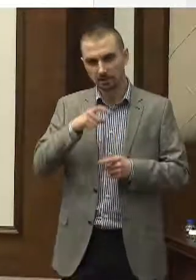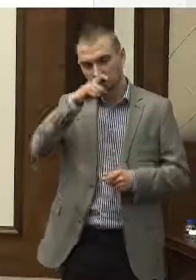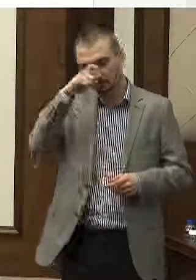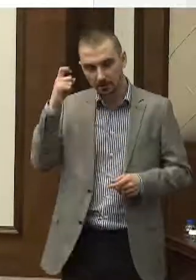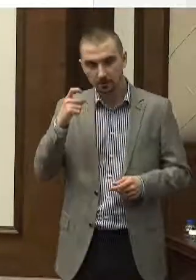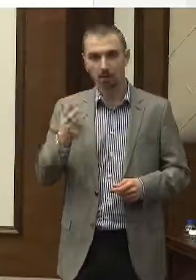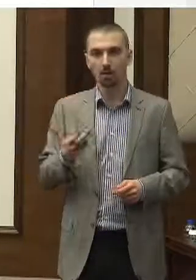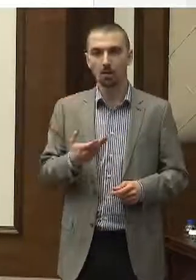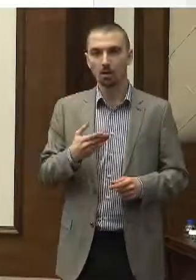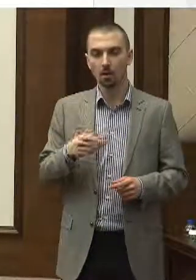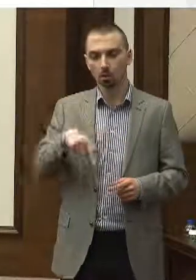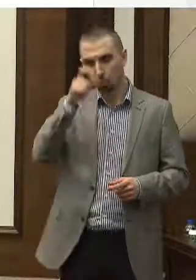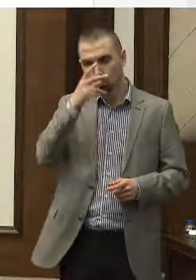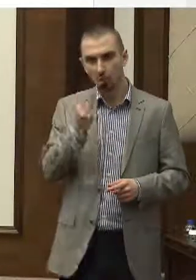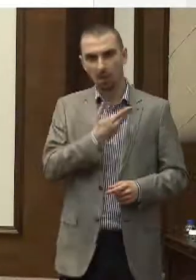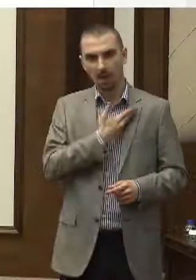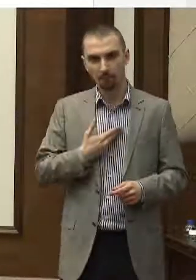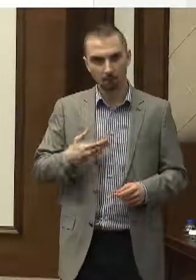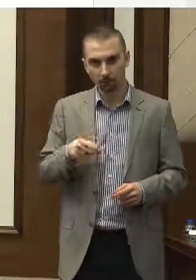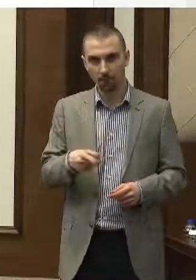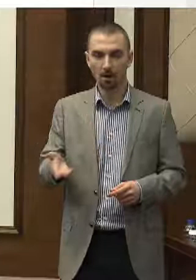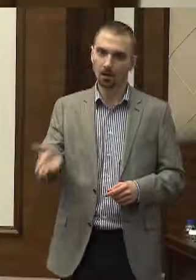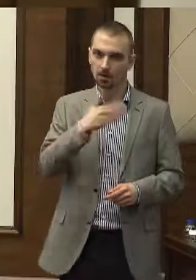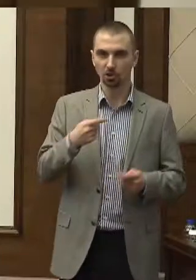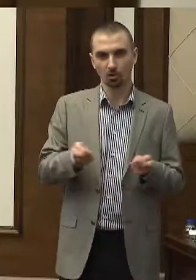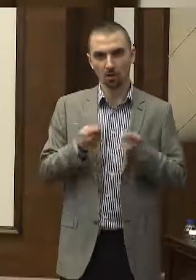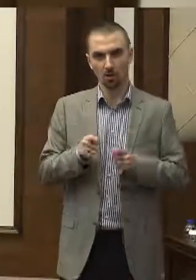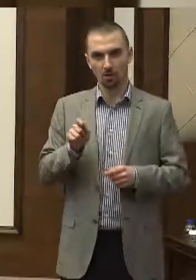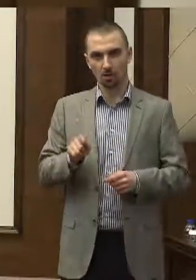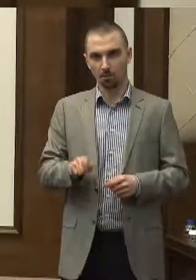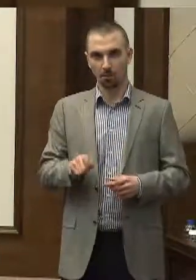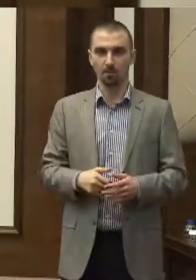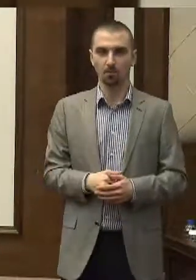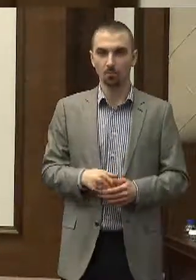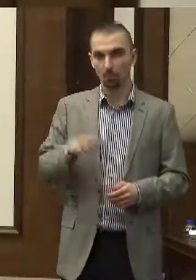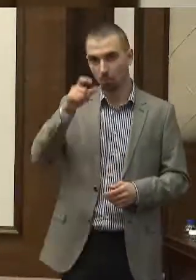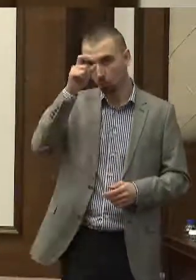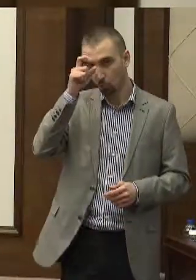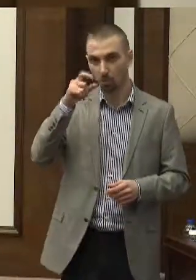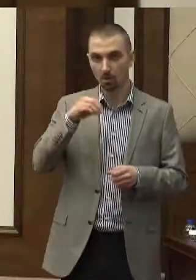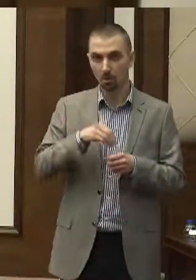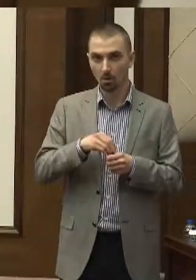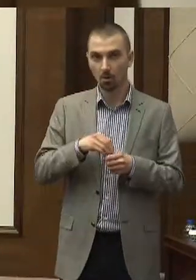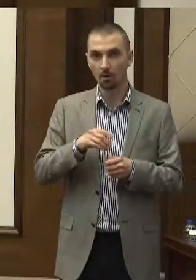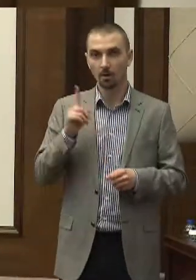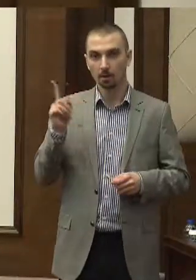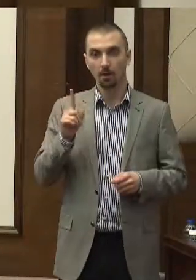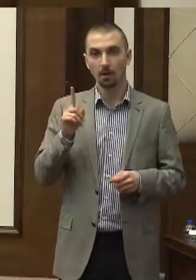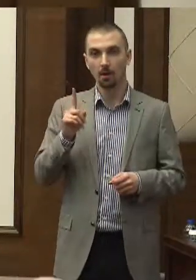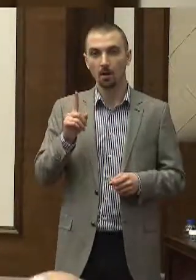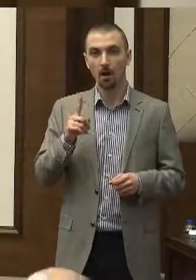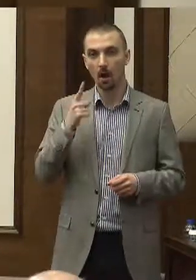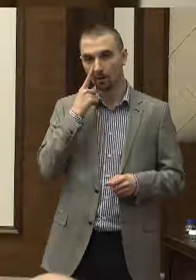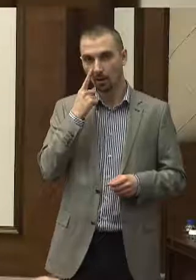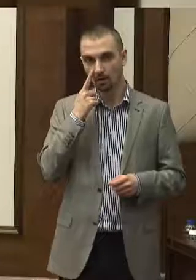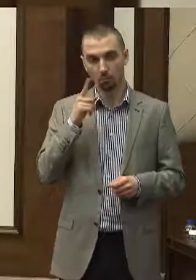en yurtsever kadınısın. Haydi iş başına. Sözlerimi Türkiye Cumhuriyeti'nin kurucu lideri Yüce